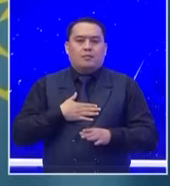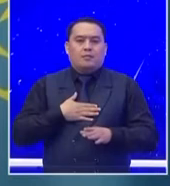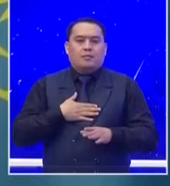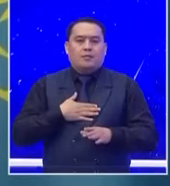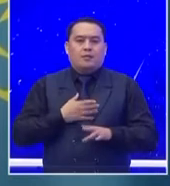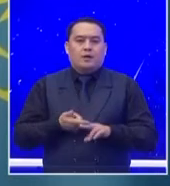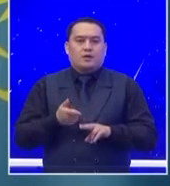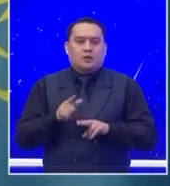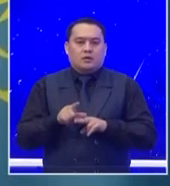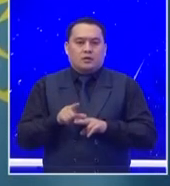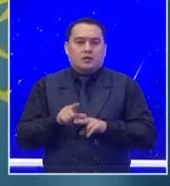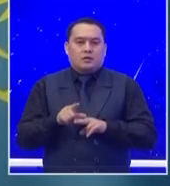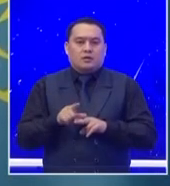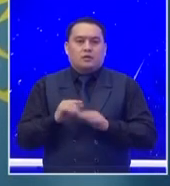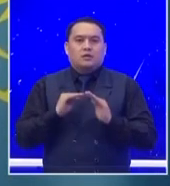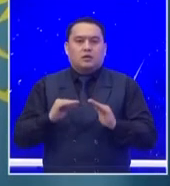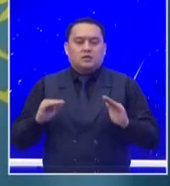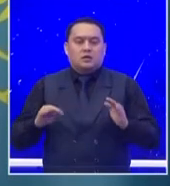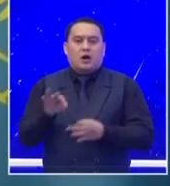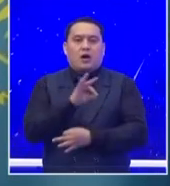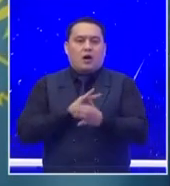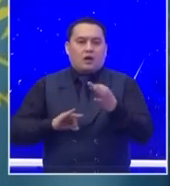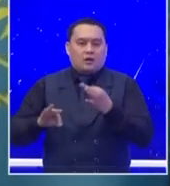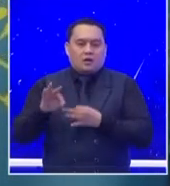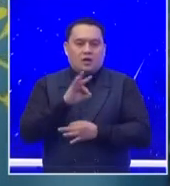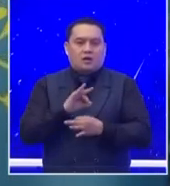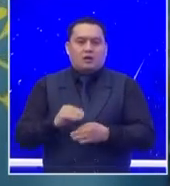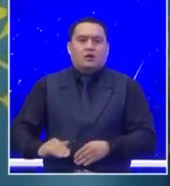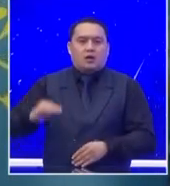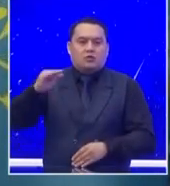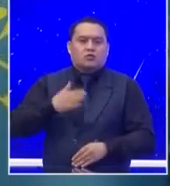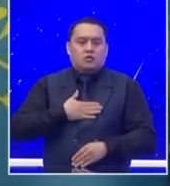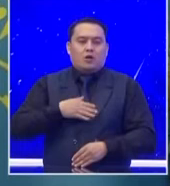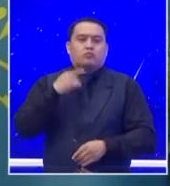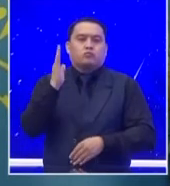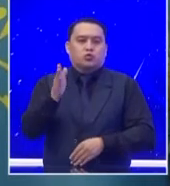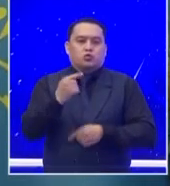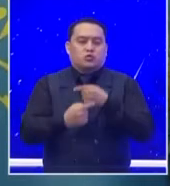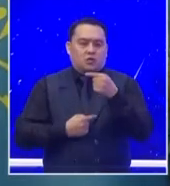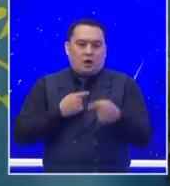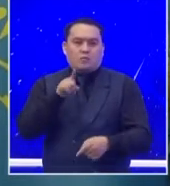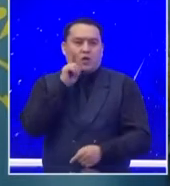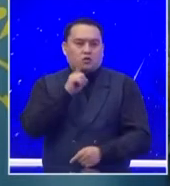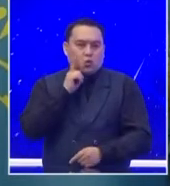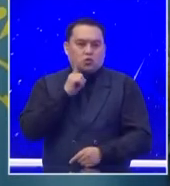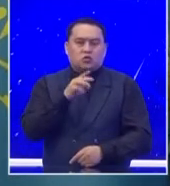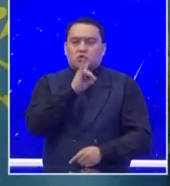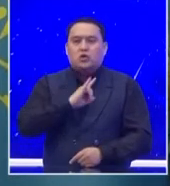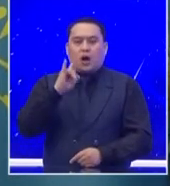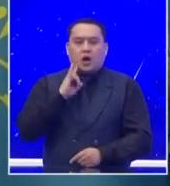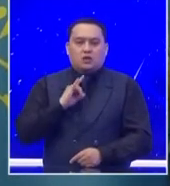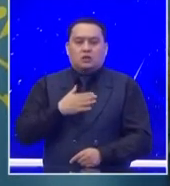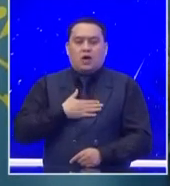этот детский дом «Айналайын», потому что там растет наше будущее. И наши женщины,